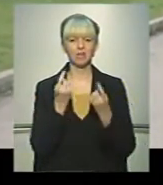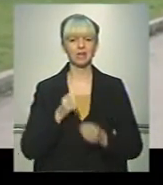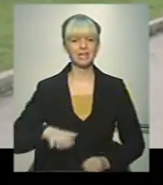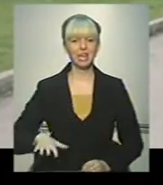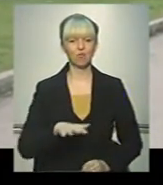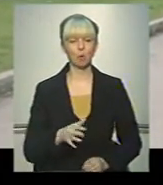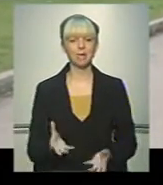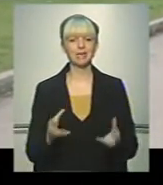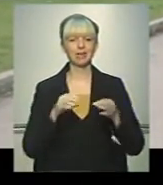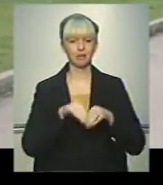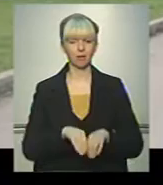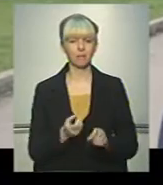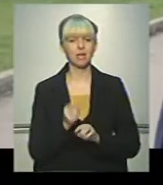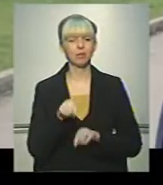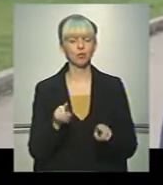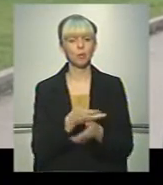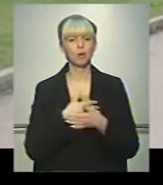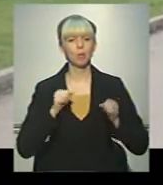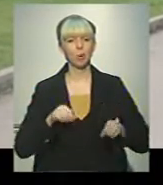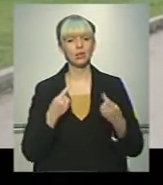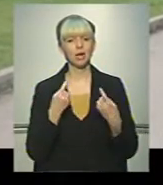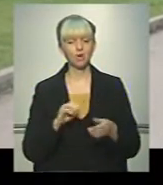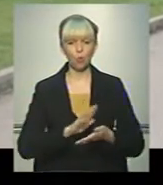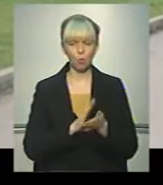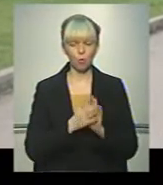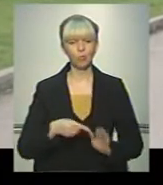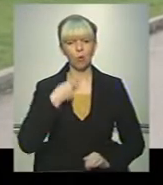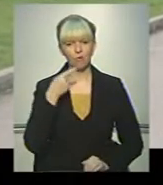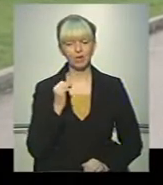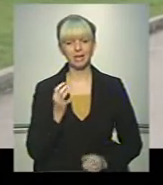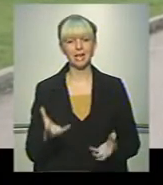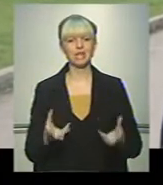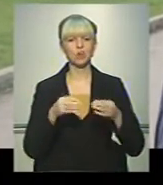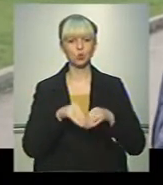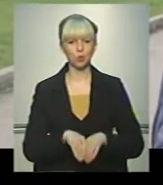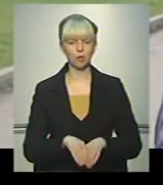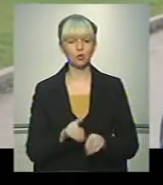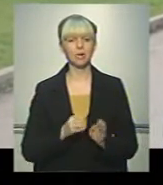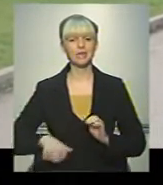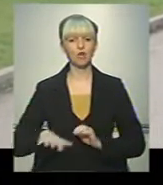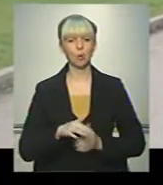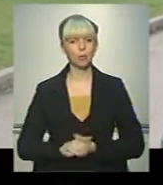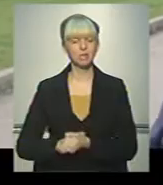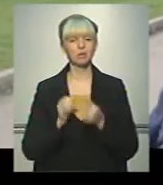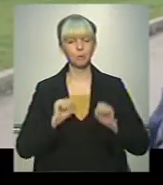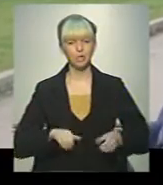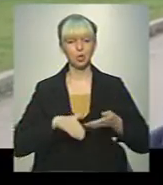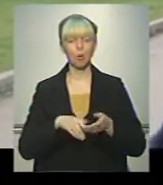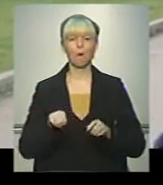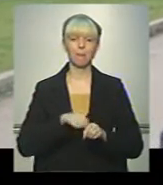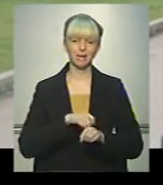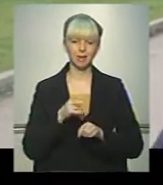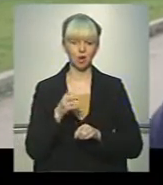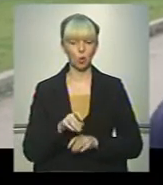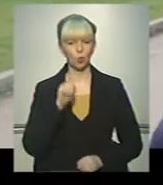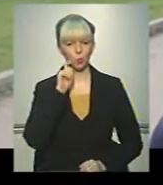європейської інтеграції. Для того, щоб ми могли на інших умовах говорити та інвестувати. Щоб Європейський Союз міг допомагати матеріально